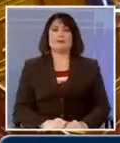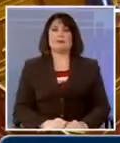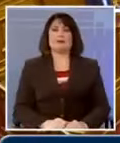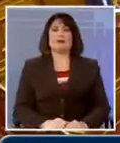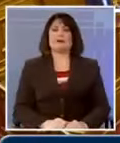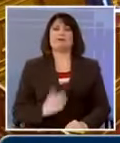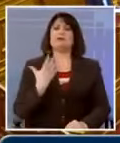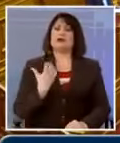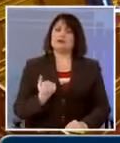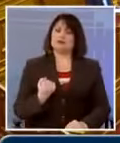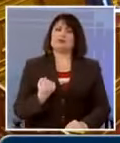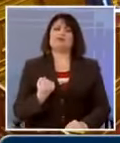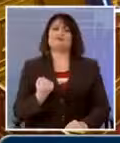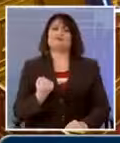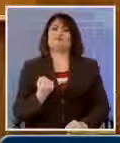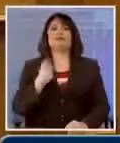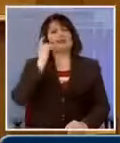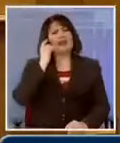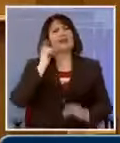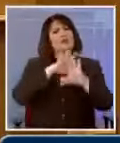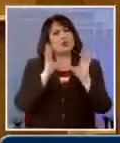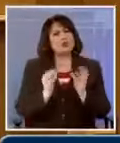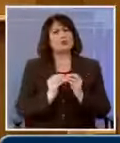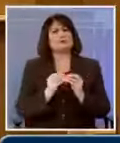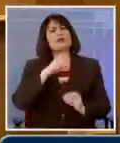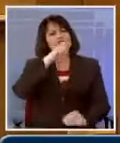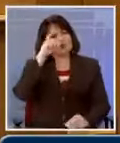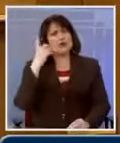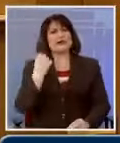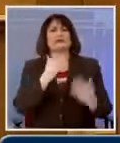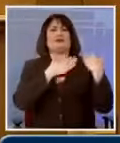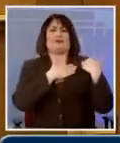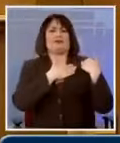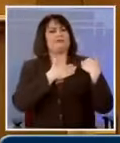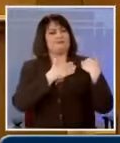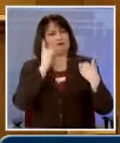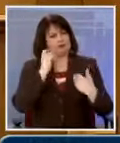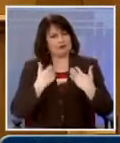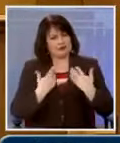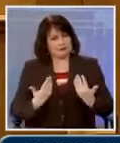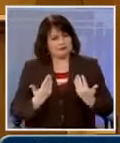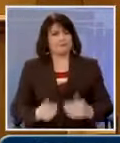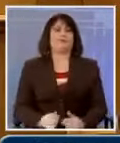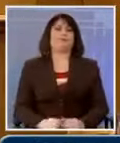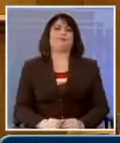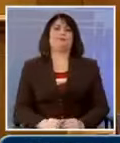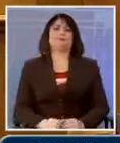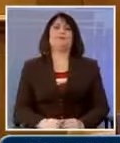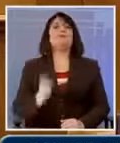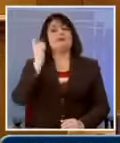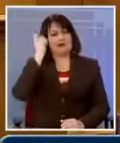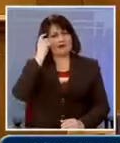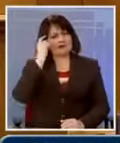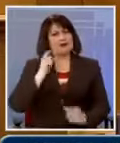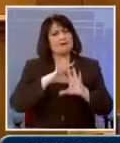Έχω πλήρη συνέστηση των δυσκολιών και της ευθύνης. Έχω πλήρη